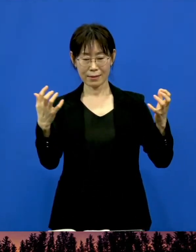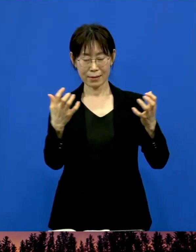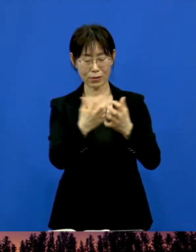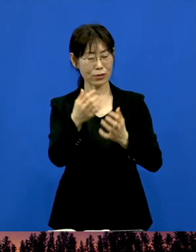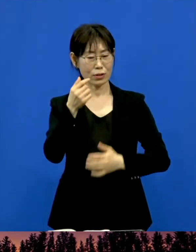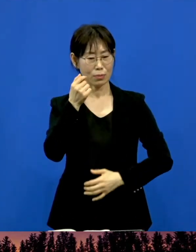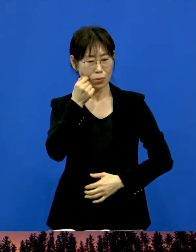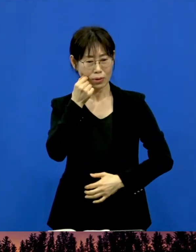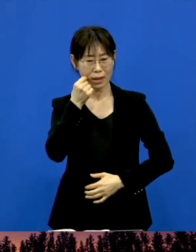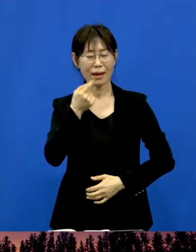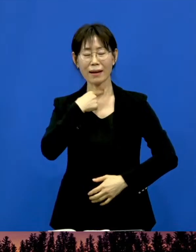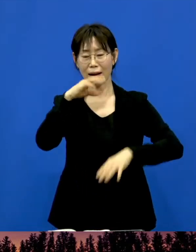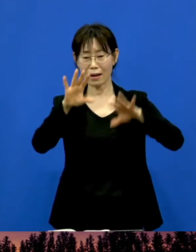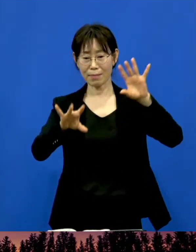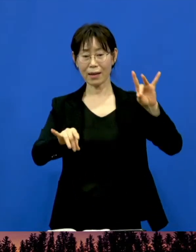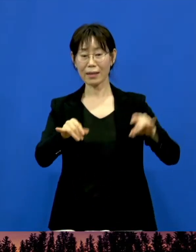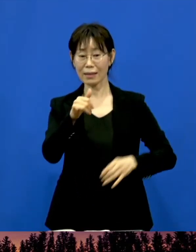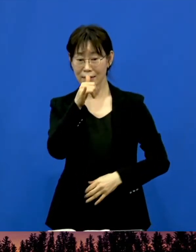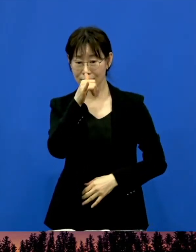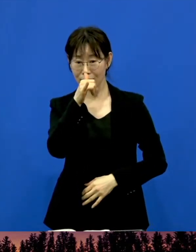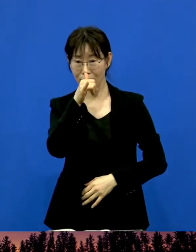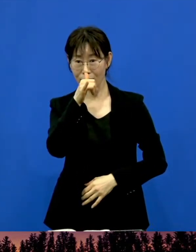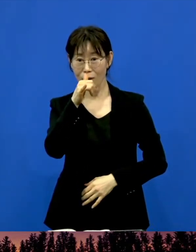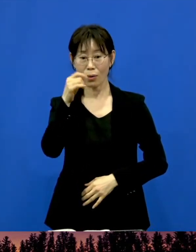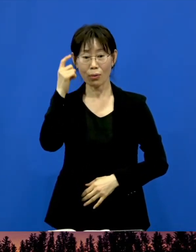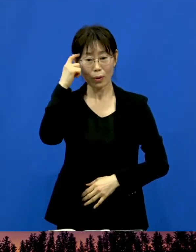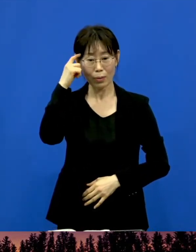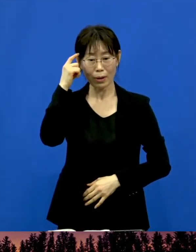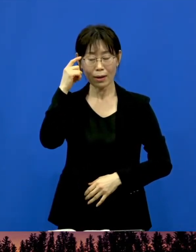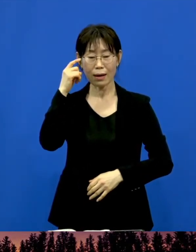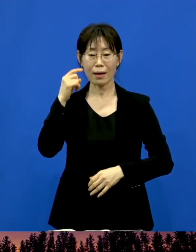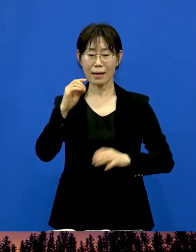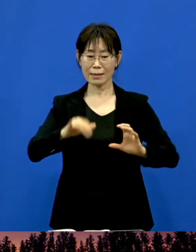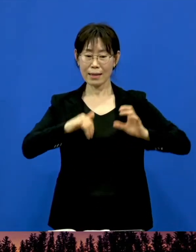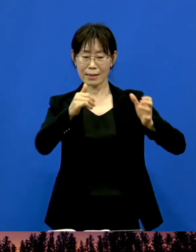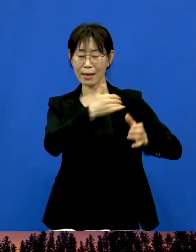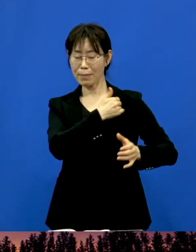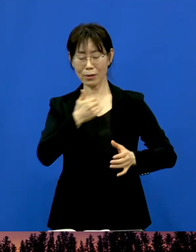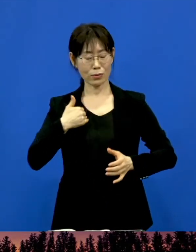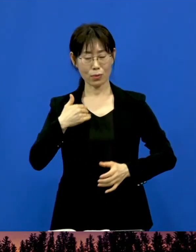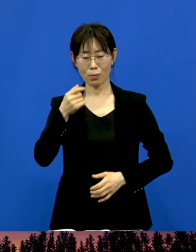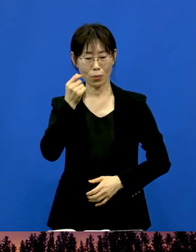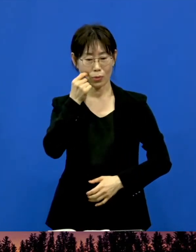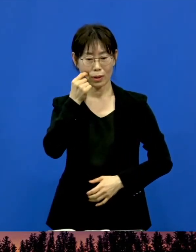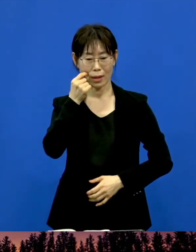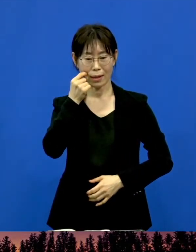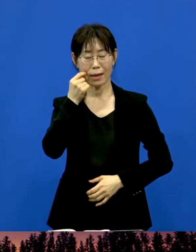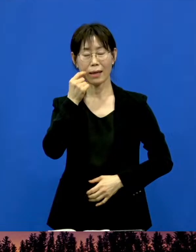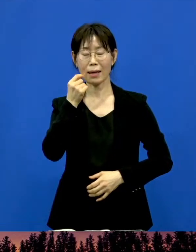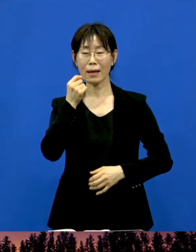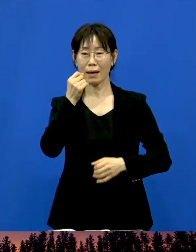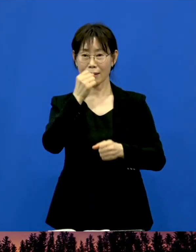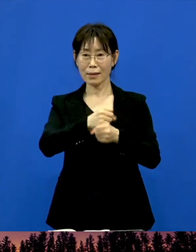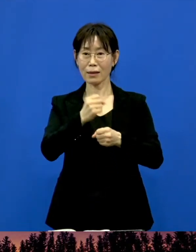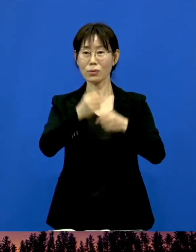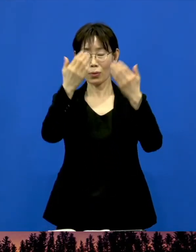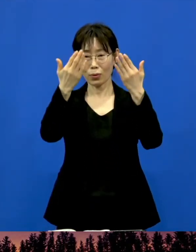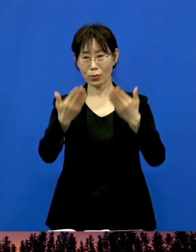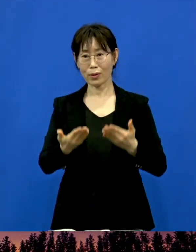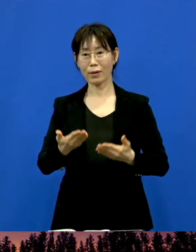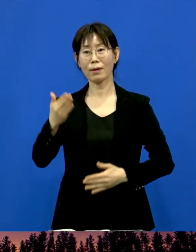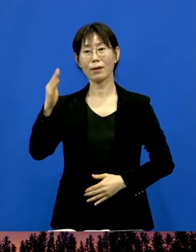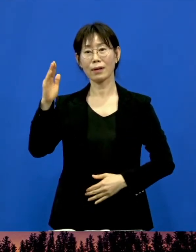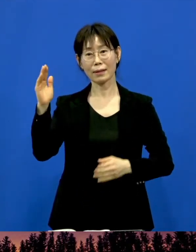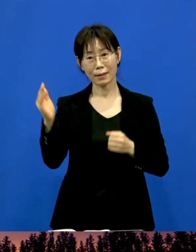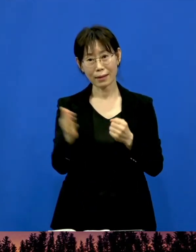이 세상의 어떤 것들로 인하여 내가 만족할 수 있도록 하나님 만들지 않았다는 얘기예요. 다른 세상을 위하여 지원받은